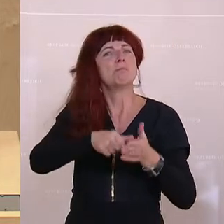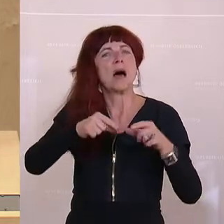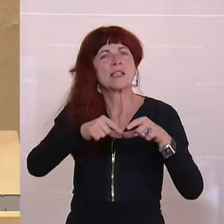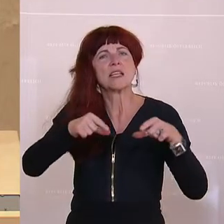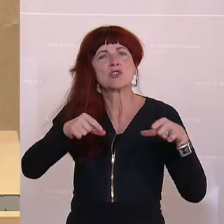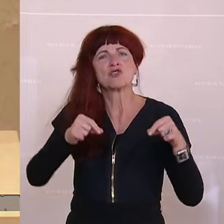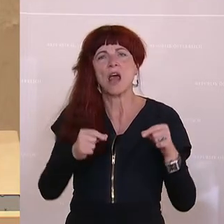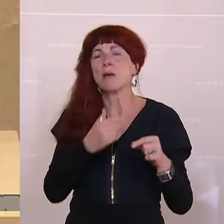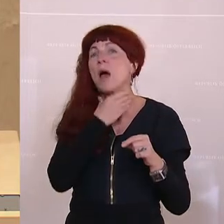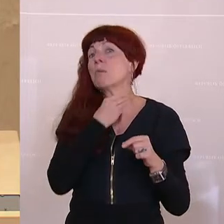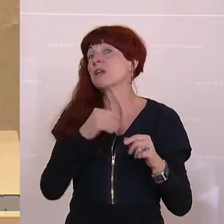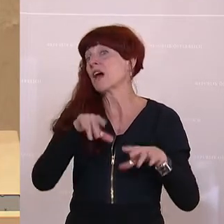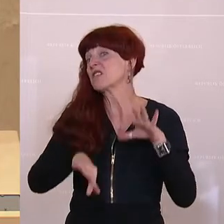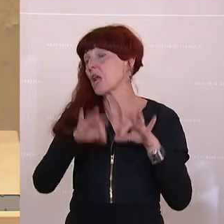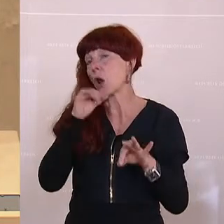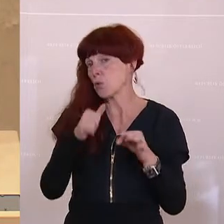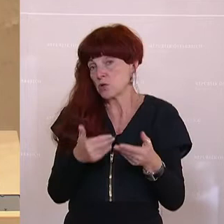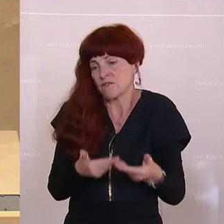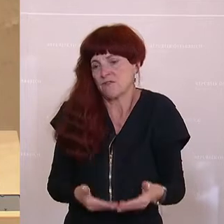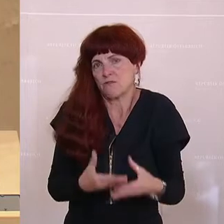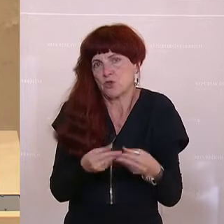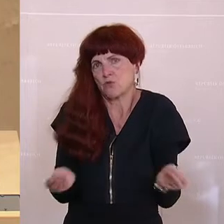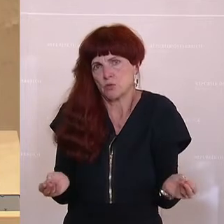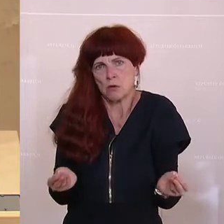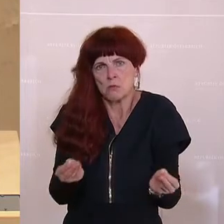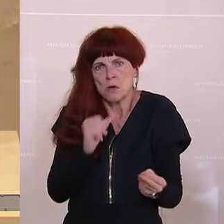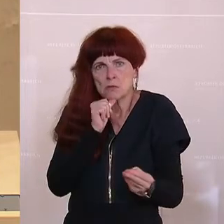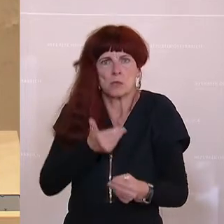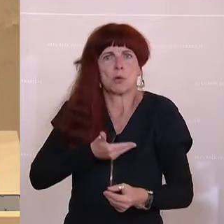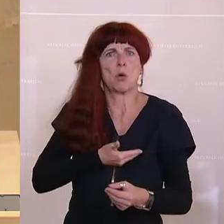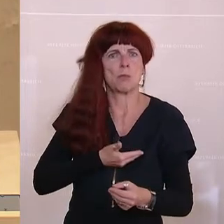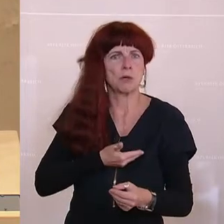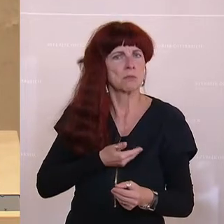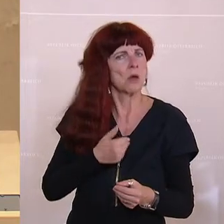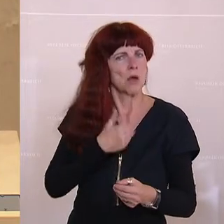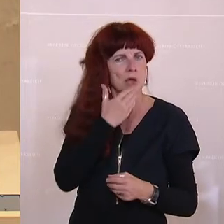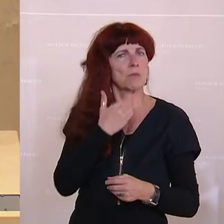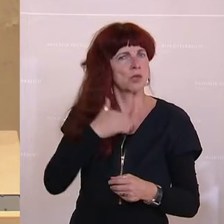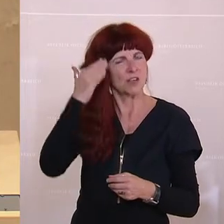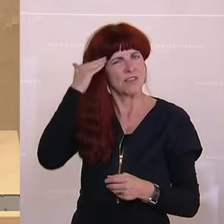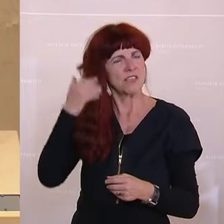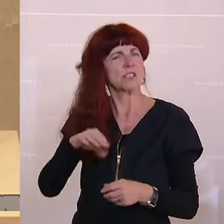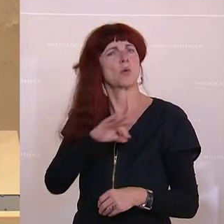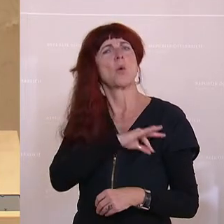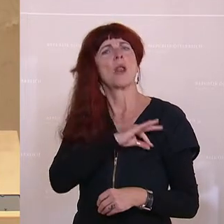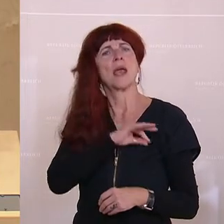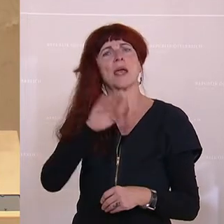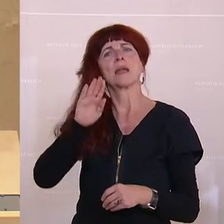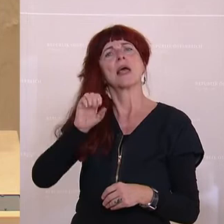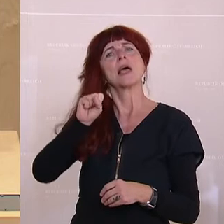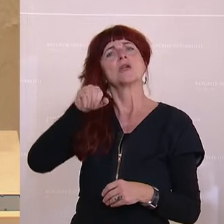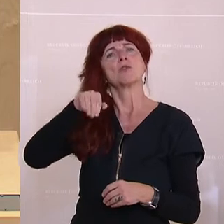verloren gegangen, den haben wir nicht bekommen. Da hätte ich nämlich auch gern gesehen, wie die Kollegen Smolle, Blimlinger und auch